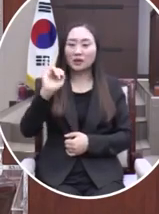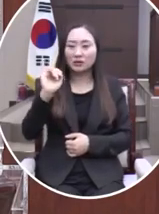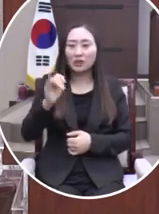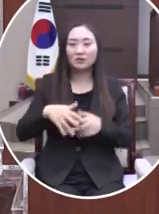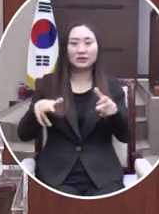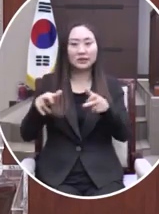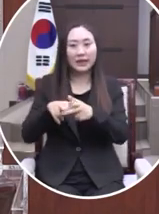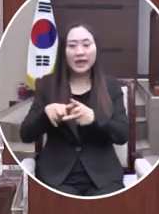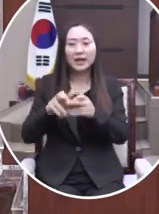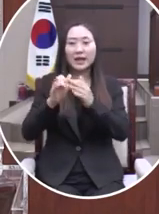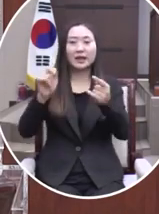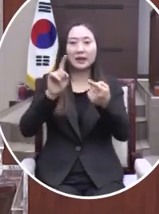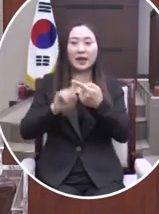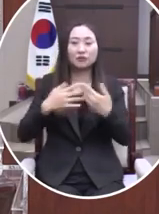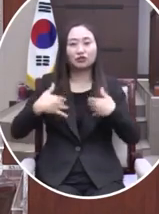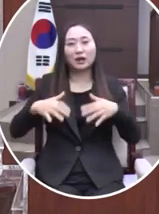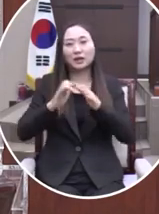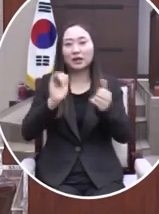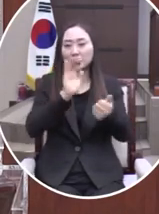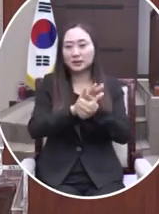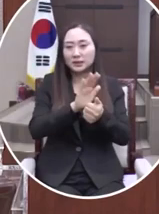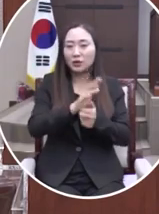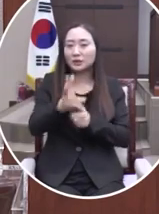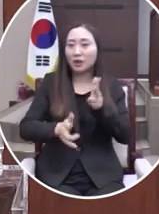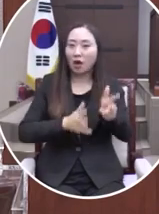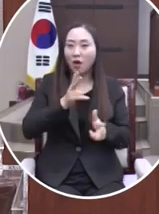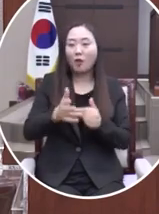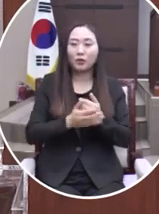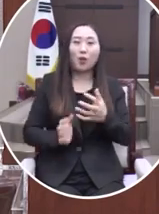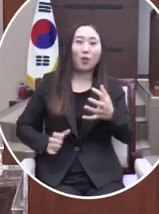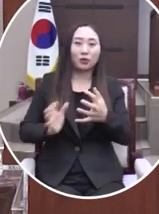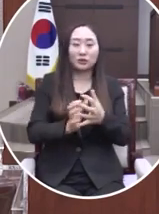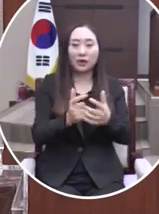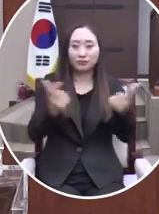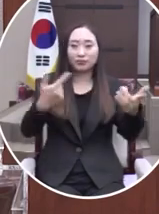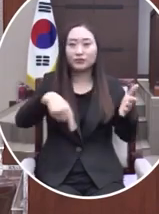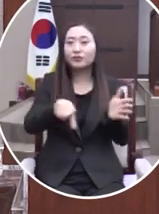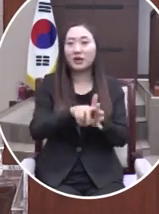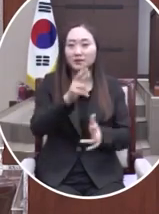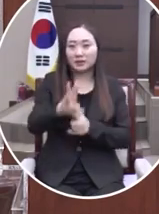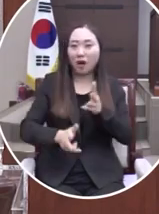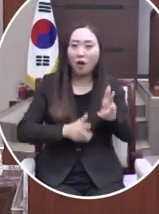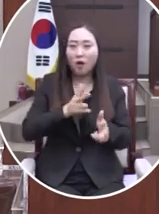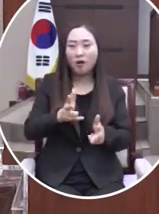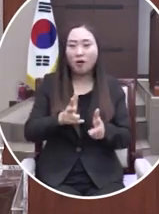등 취약계층에 대한 지원사업과 공동체 활성화를 위한 사업이